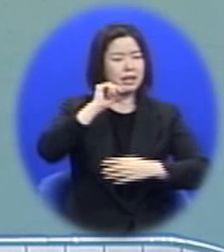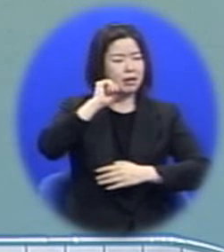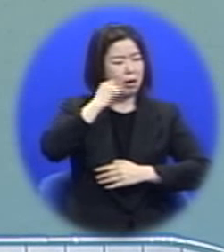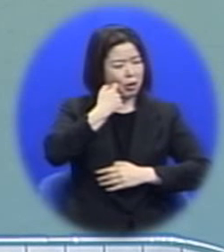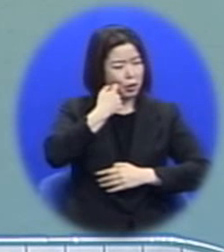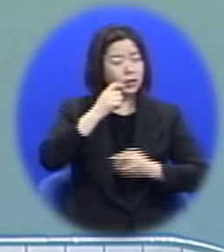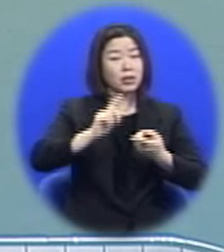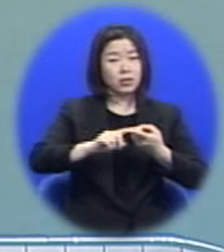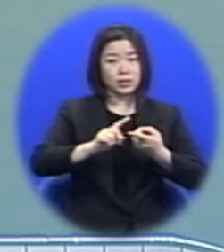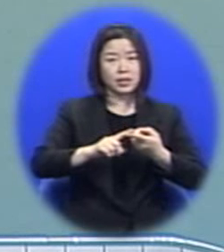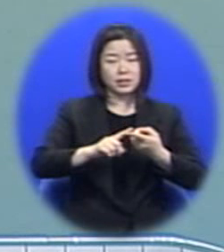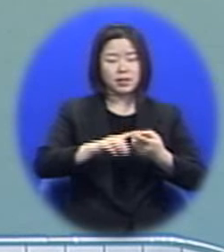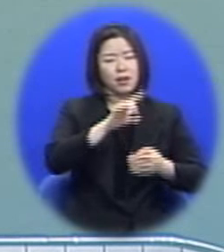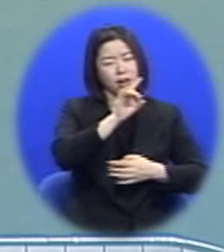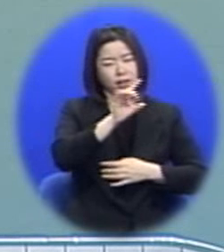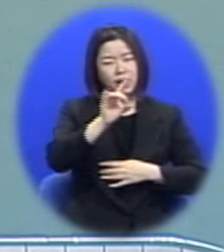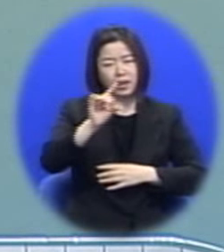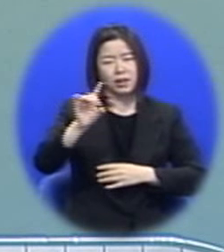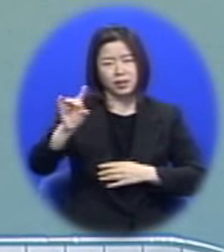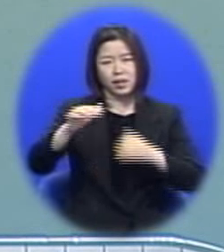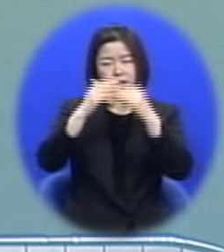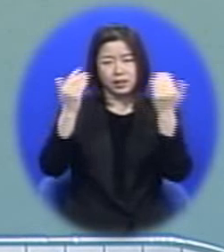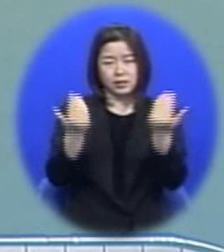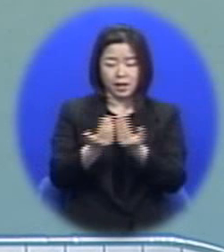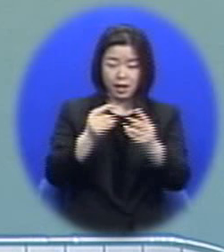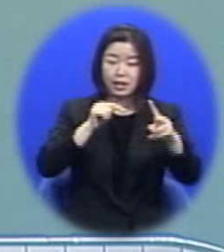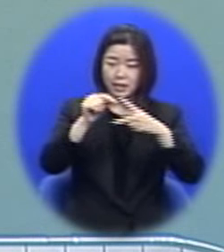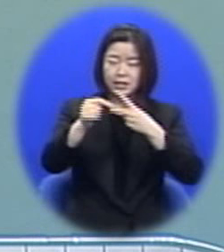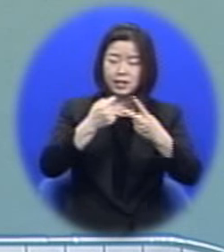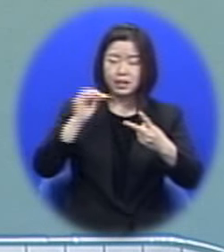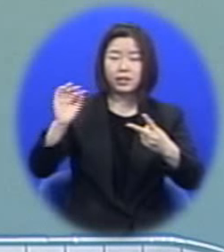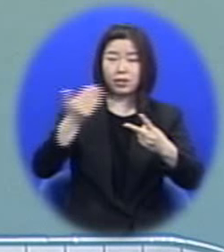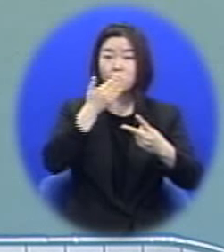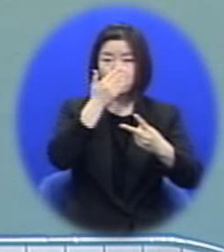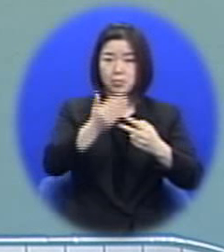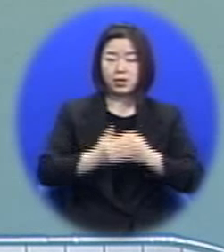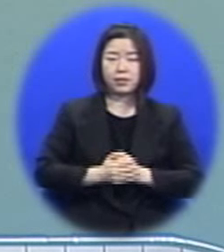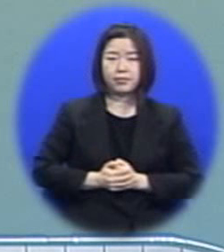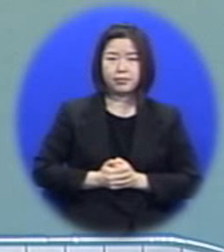대해서 하나하나 다 이해가 되게 됩니다.